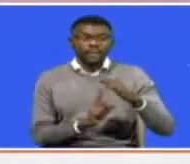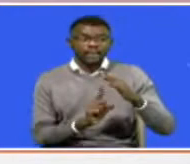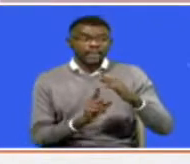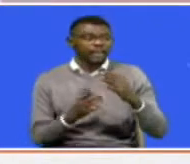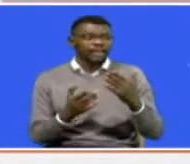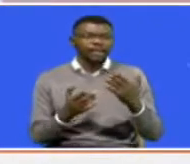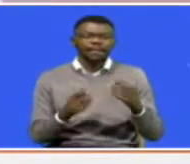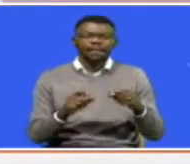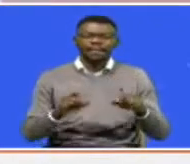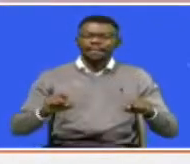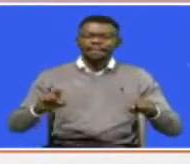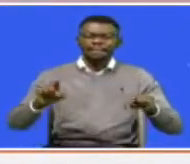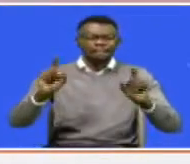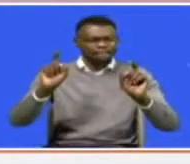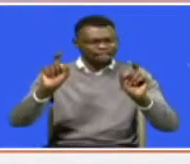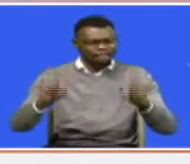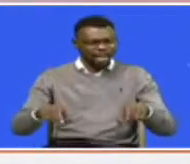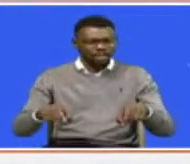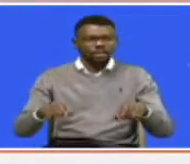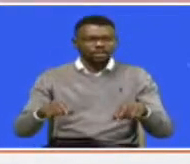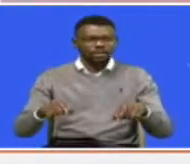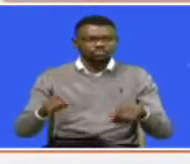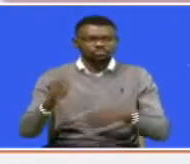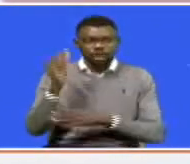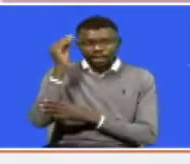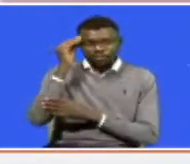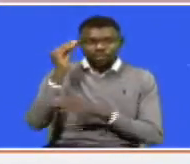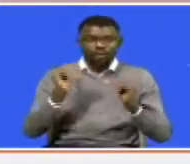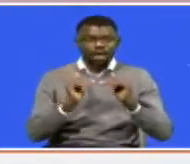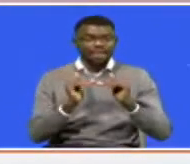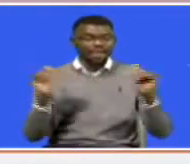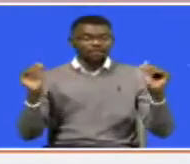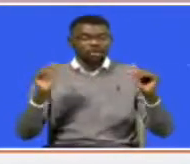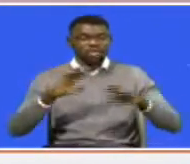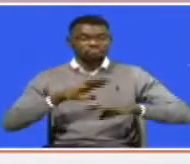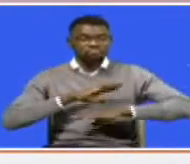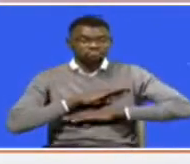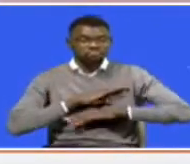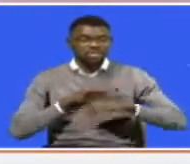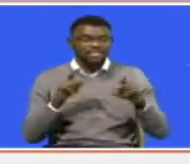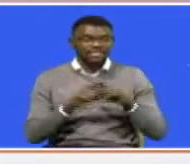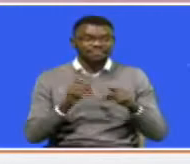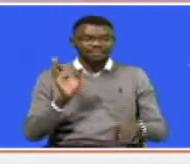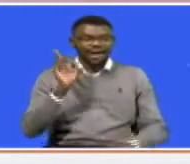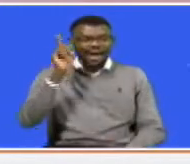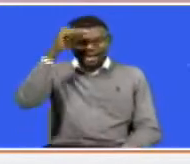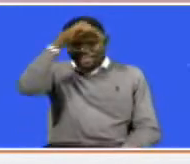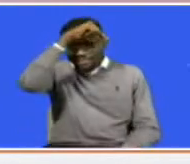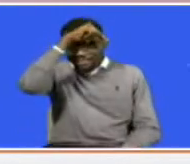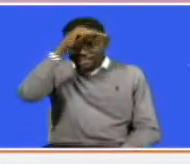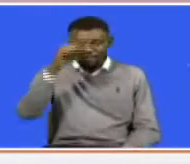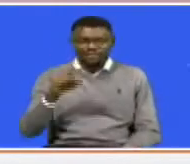lazima iwe ni watu ambao wako na masomo ya kutosha, aswao ni watu ambao wako na shahada moja, lakini